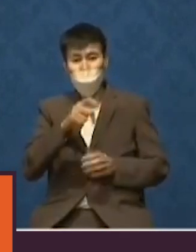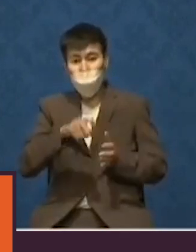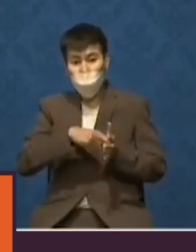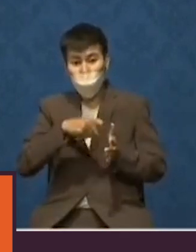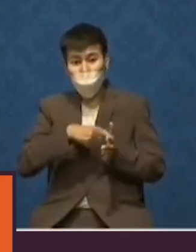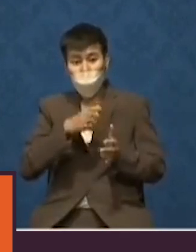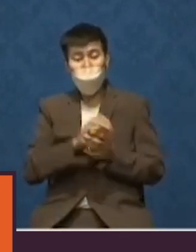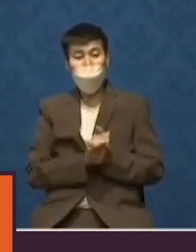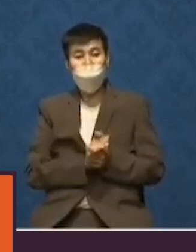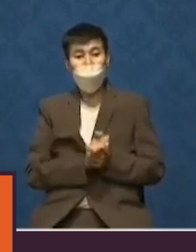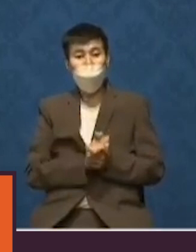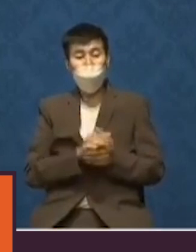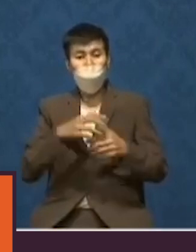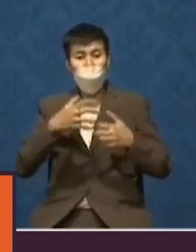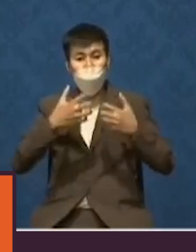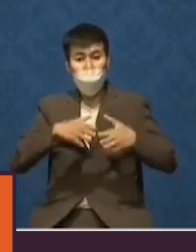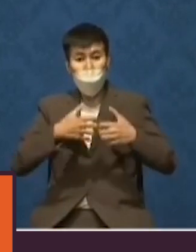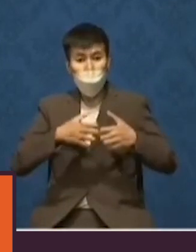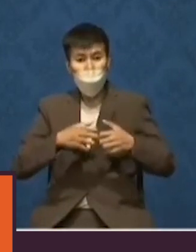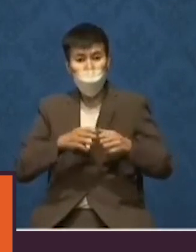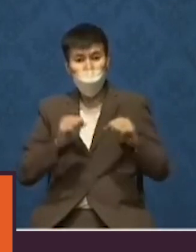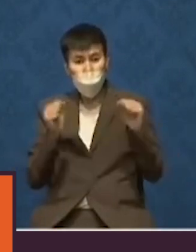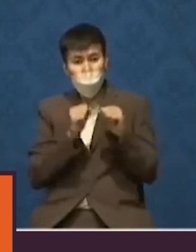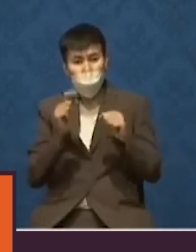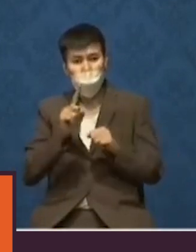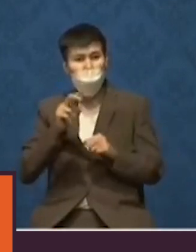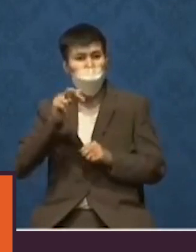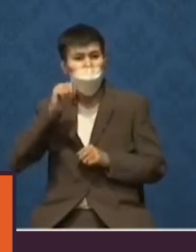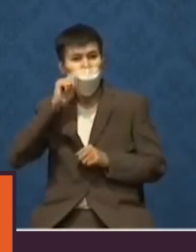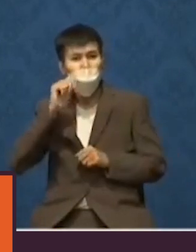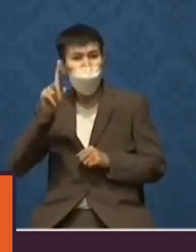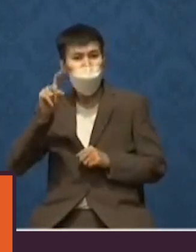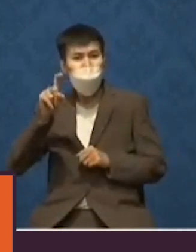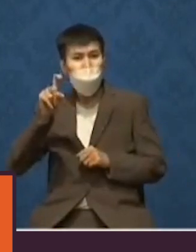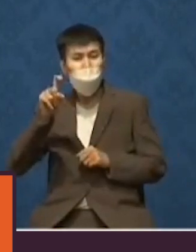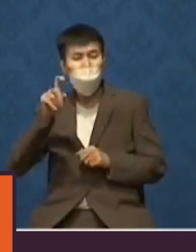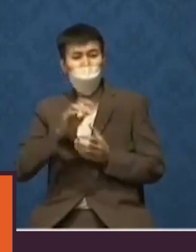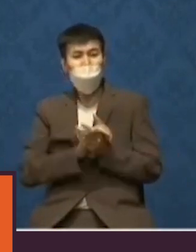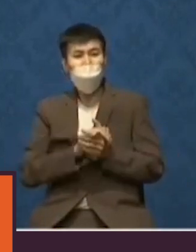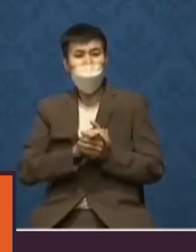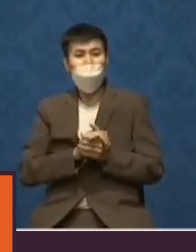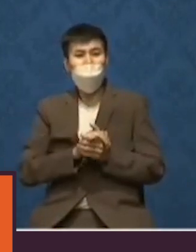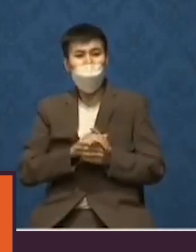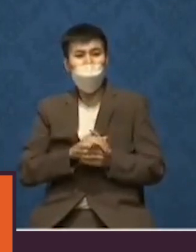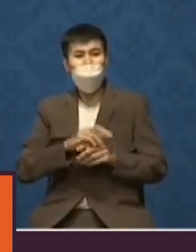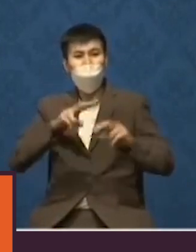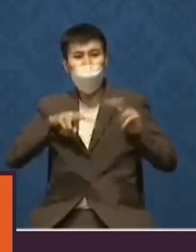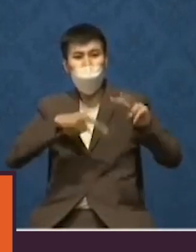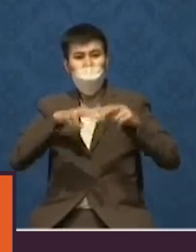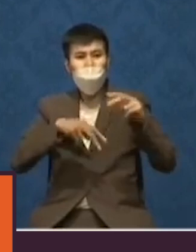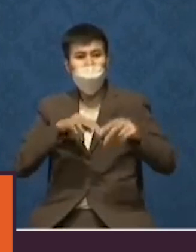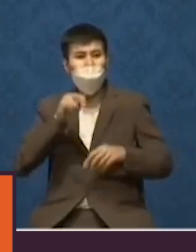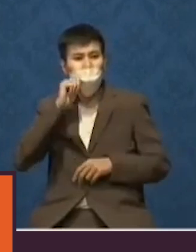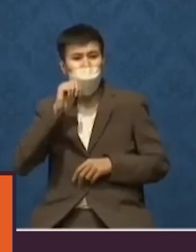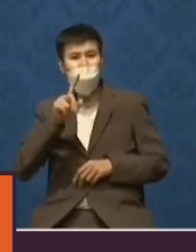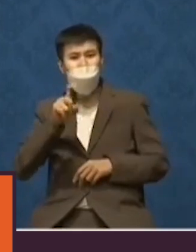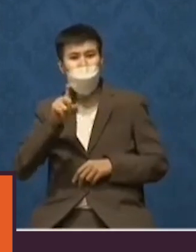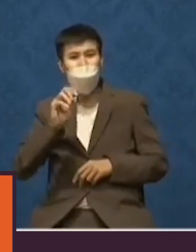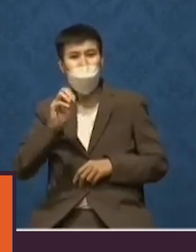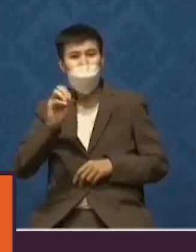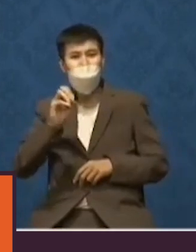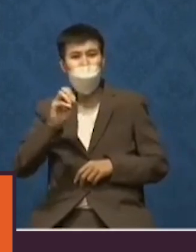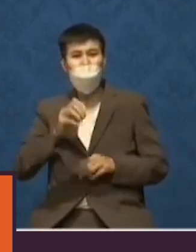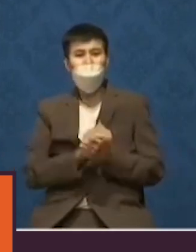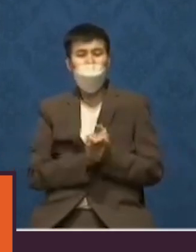สรรพสามิตกับกระทรวงอุตสาหกรรมกลัวเรื่องบำบัดน้ำเสียเหมือนเราไม่มีหน่วยงานที่ดูแลเรื่องน้ำเสียสภาพัฒน์กรมควบ